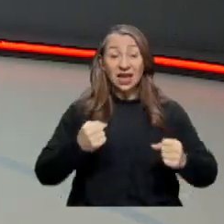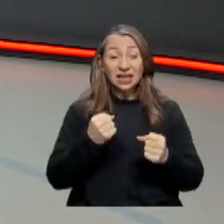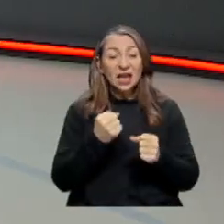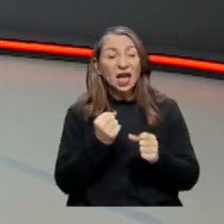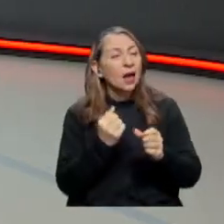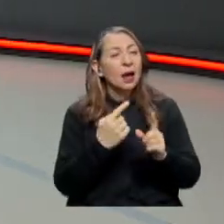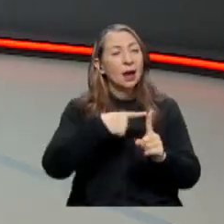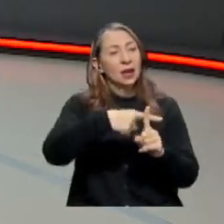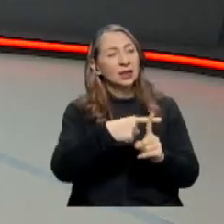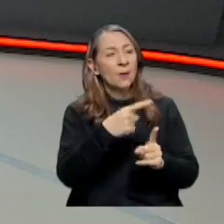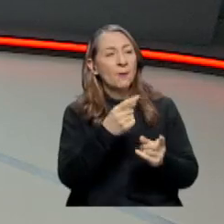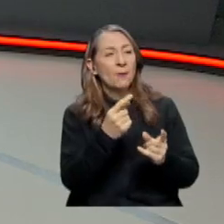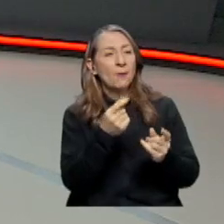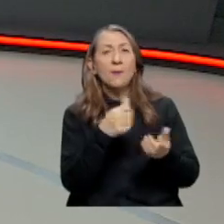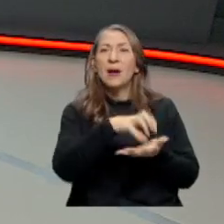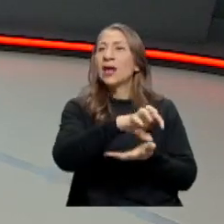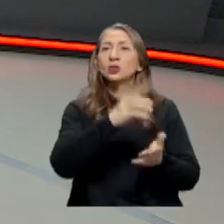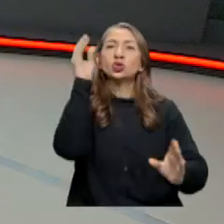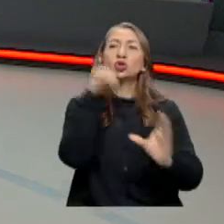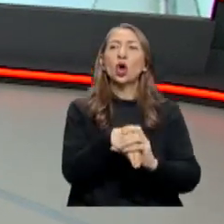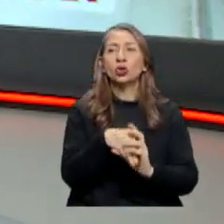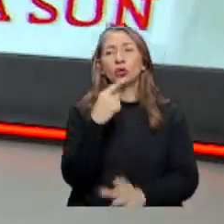da katkı payına son vaat ediliyor.